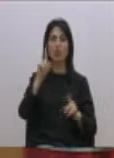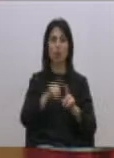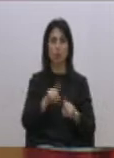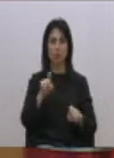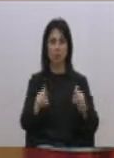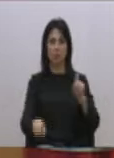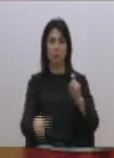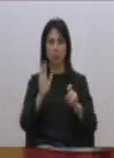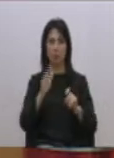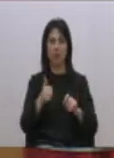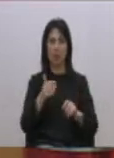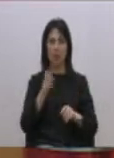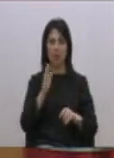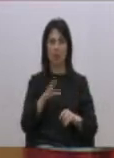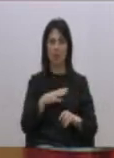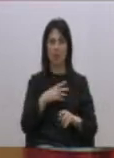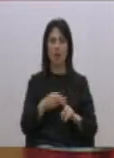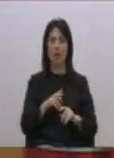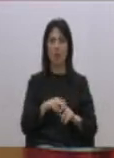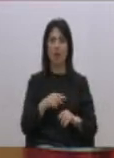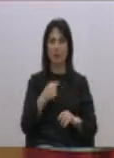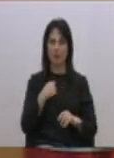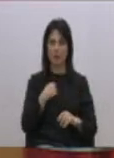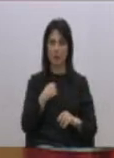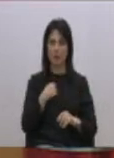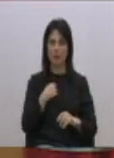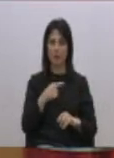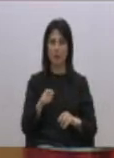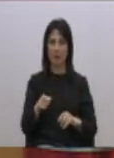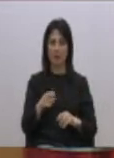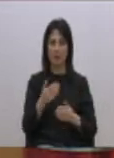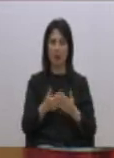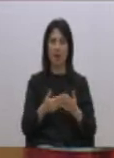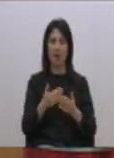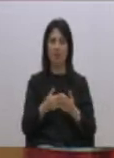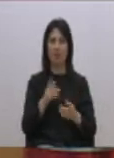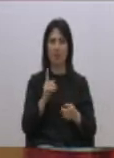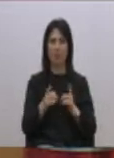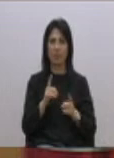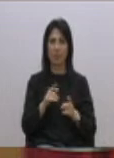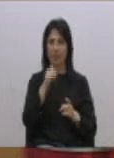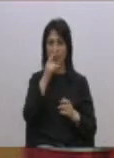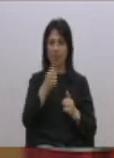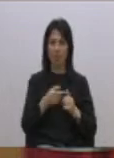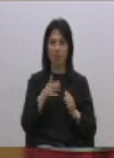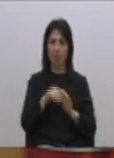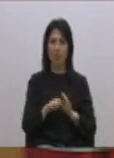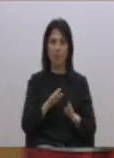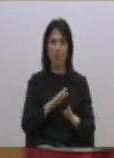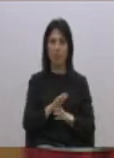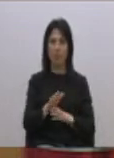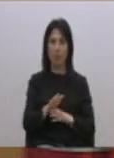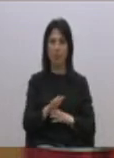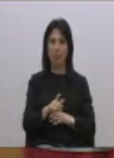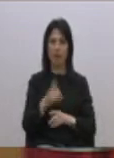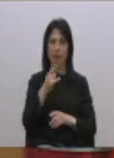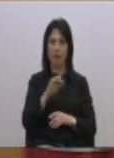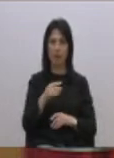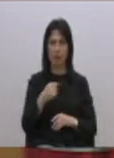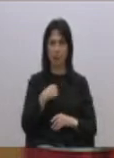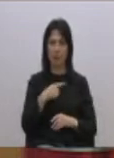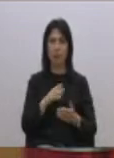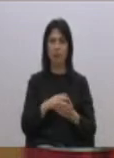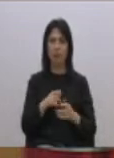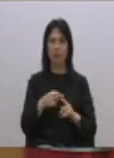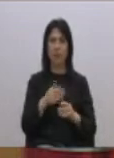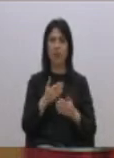დროსაც ძალიან კარგად იყოს. ამიტომ მე ამ რეკომენდაციებს ნამდვილად ვერ ჩავთვლი შესრულებულად, არამხოლოდ მე